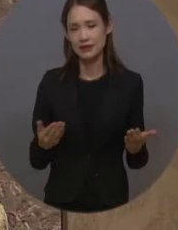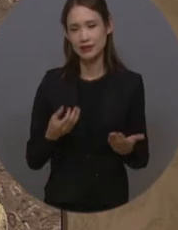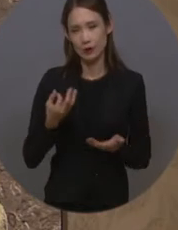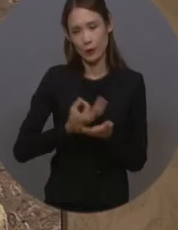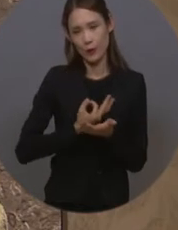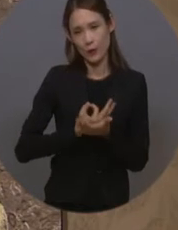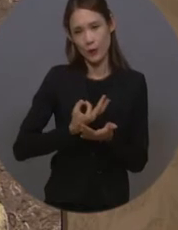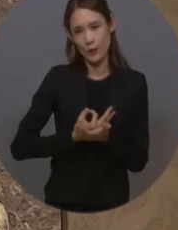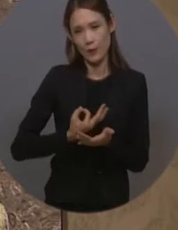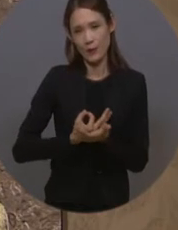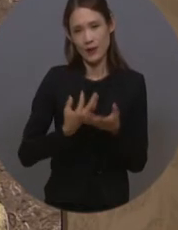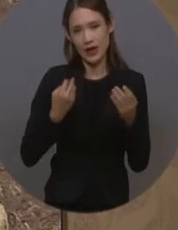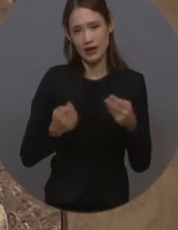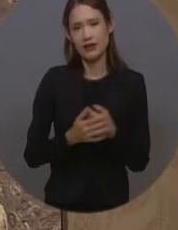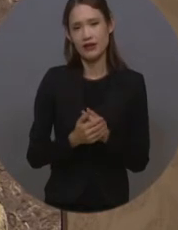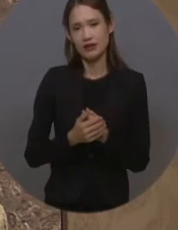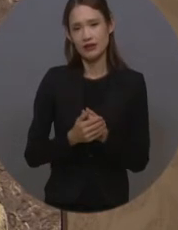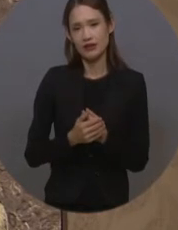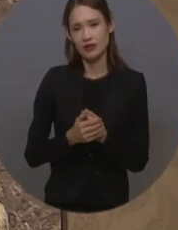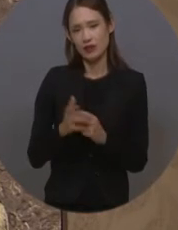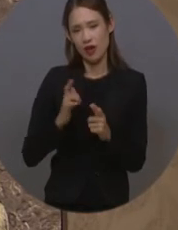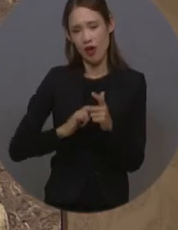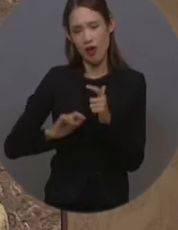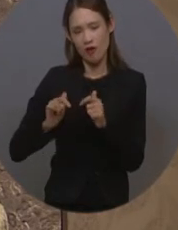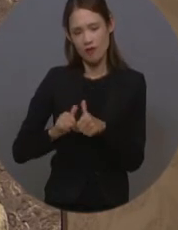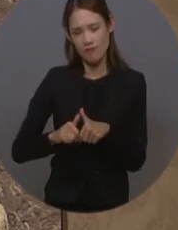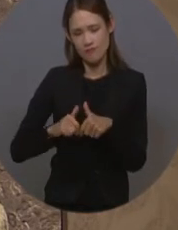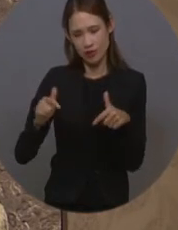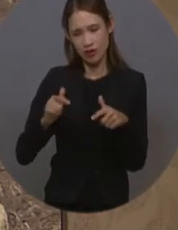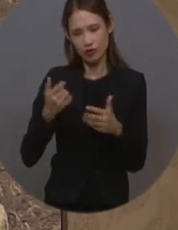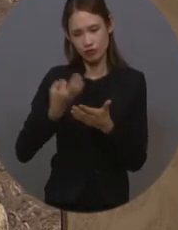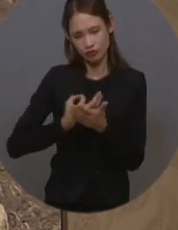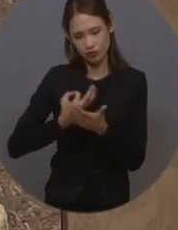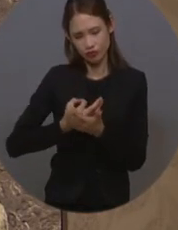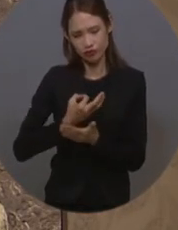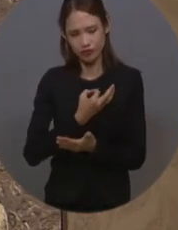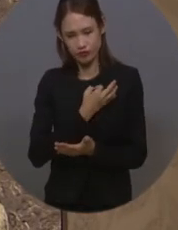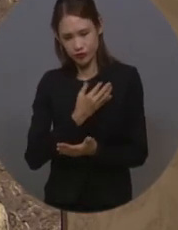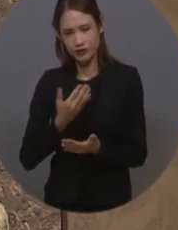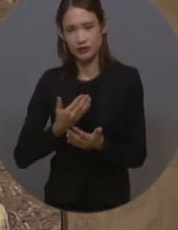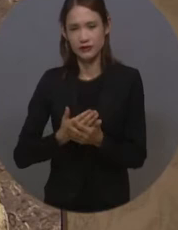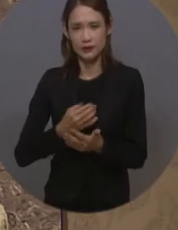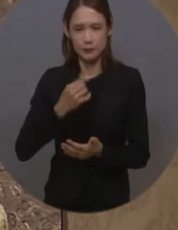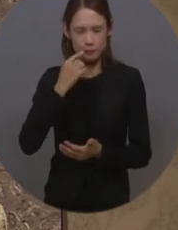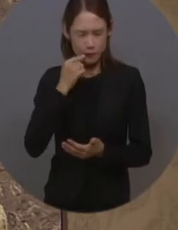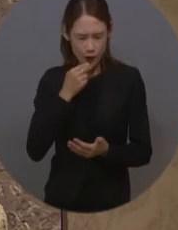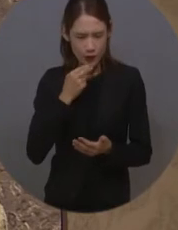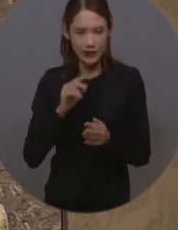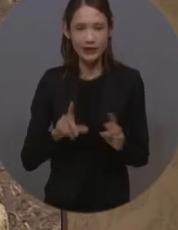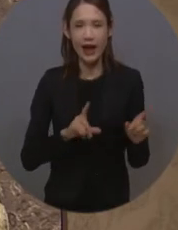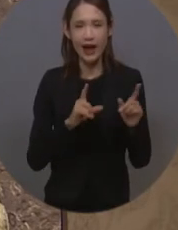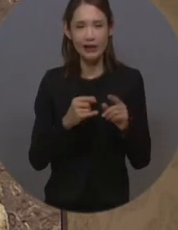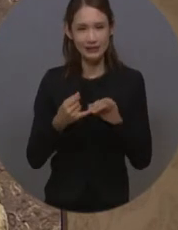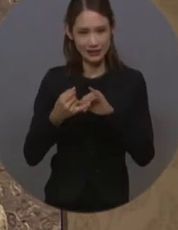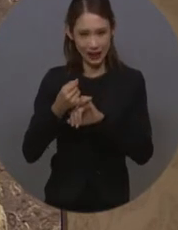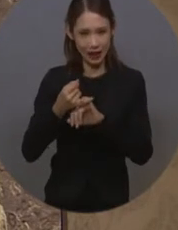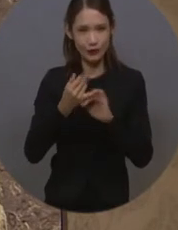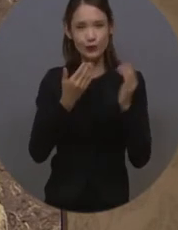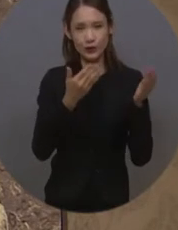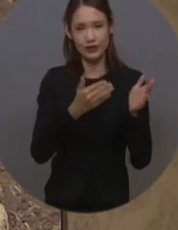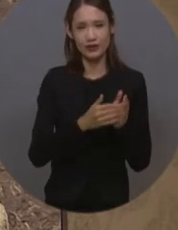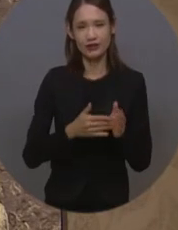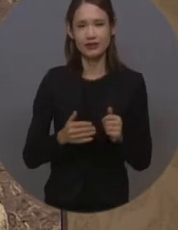벌어서 살림살이도 좋아지고 우리도 남부럽지 않게 살아보자라고 그런 약속을 했었던 거죠.